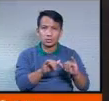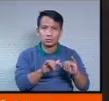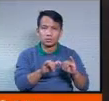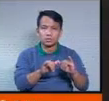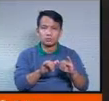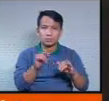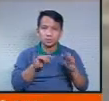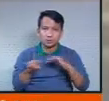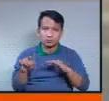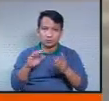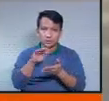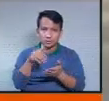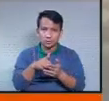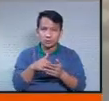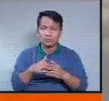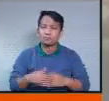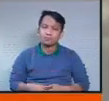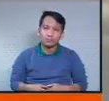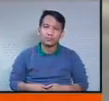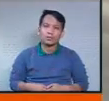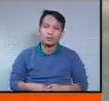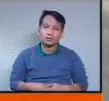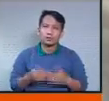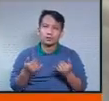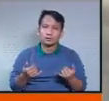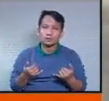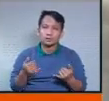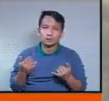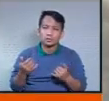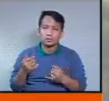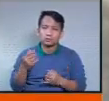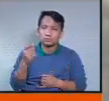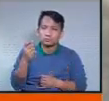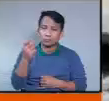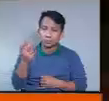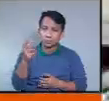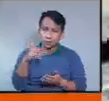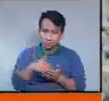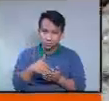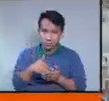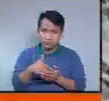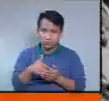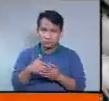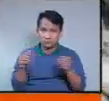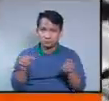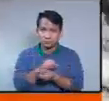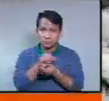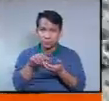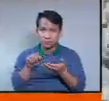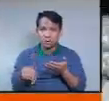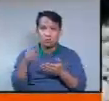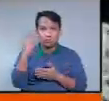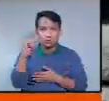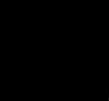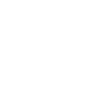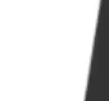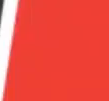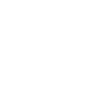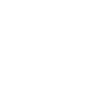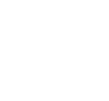mga evacuation centers. Nasa halos 30,000 istruktura naman ang nasira dahil sa Lindol.